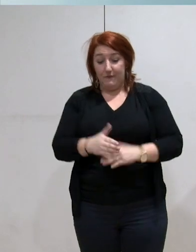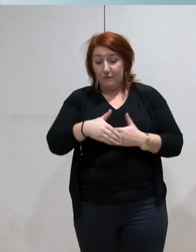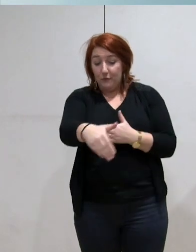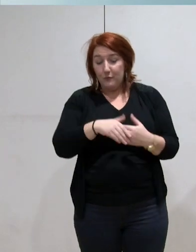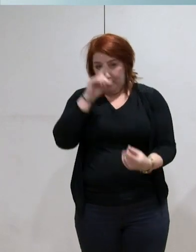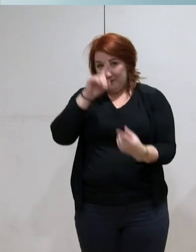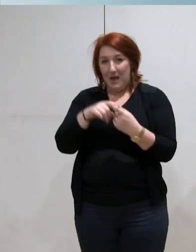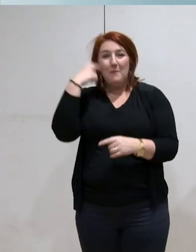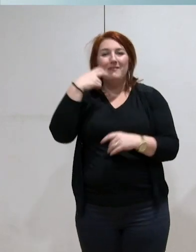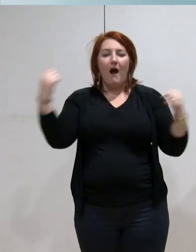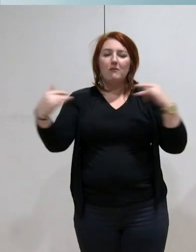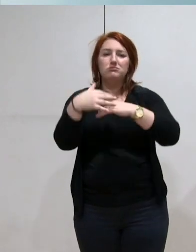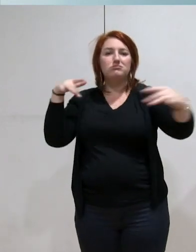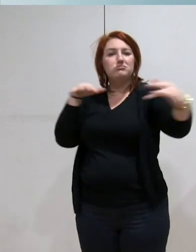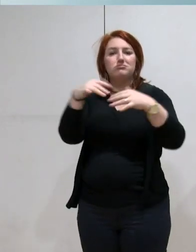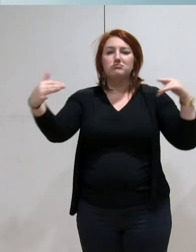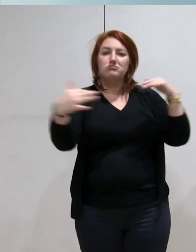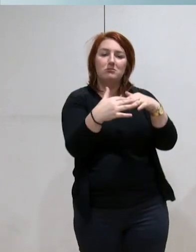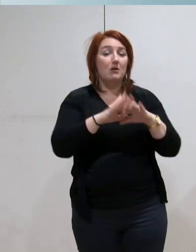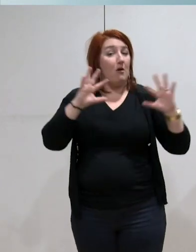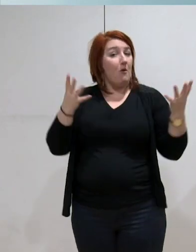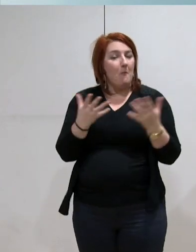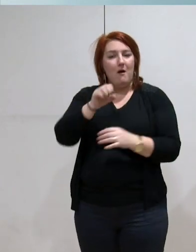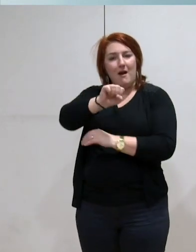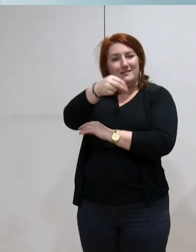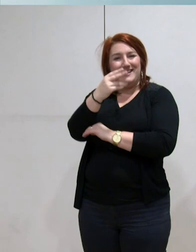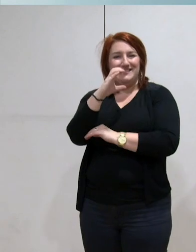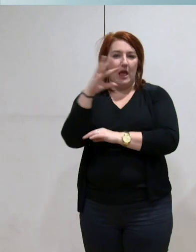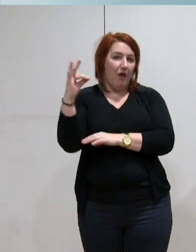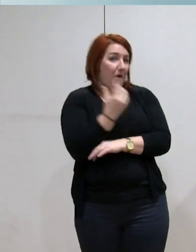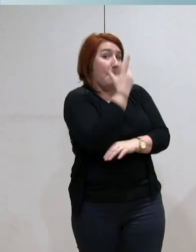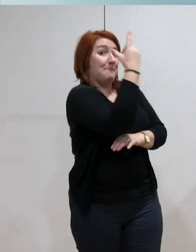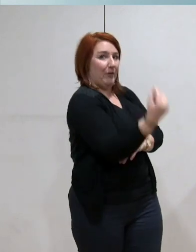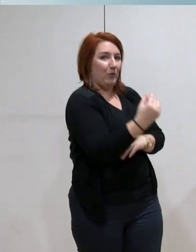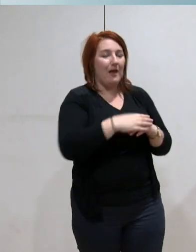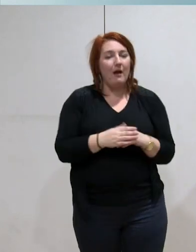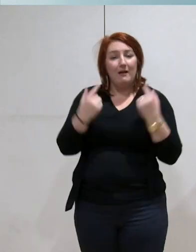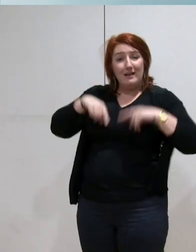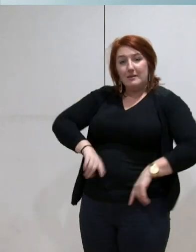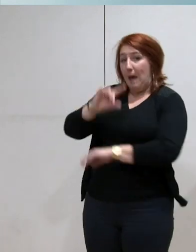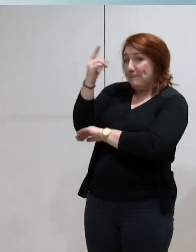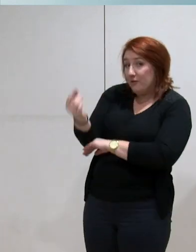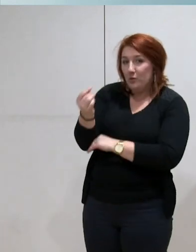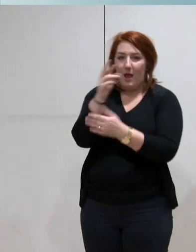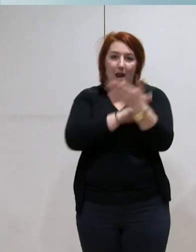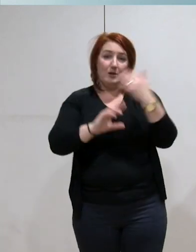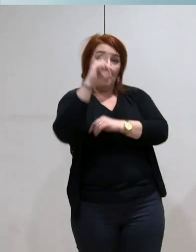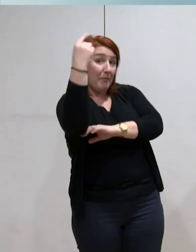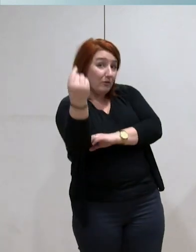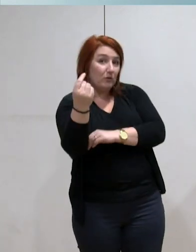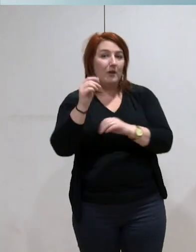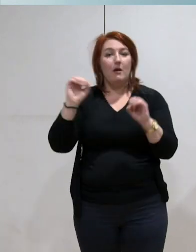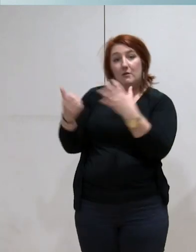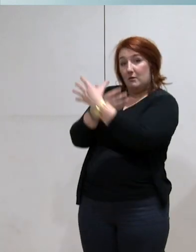multimodal à travers le partenariat qui s'est noué avec la SNCF l'État la Région le Département la métropole et la ville